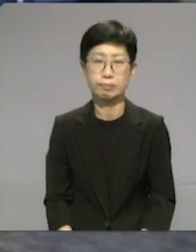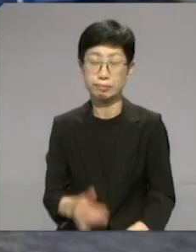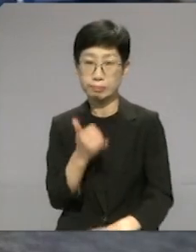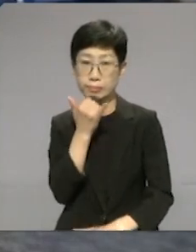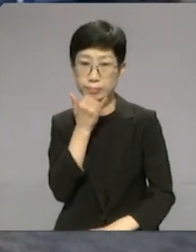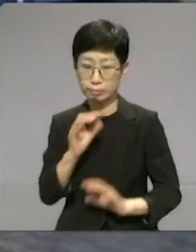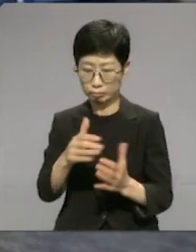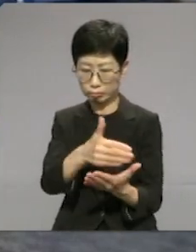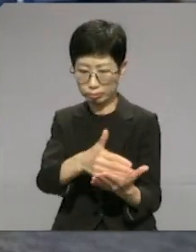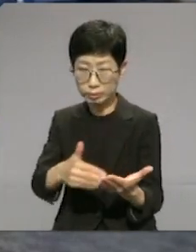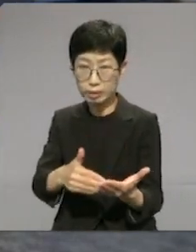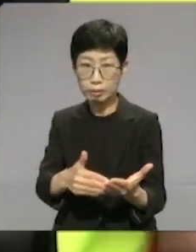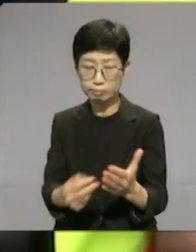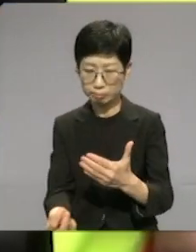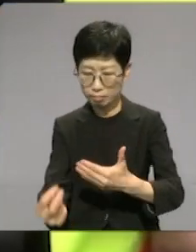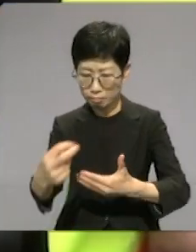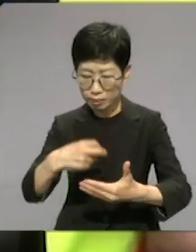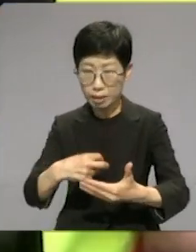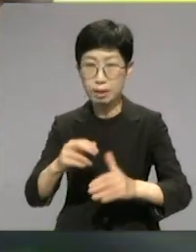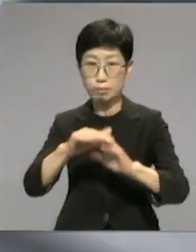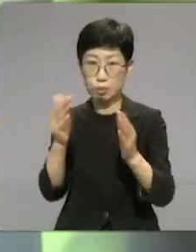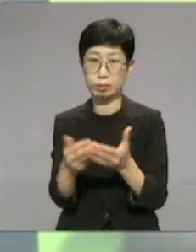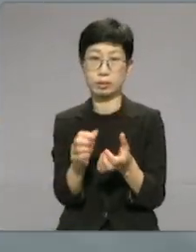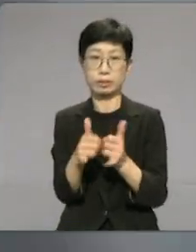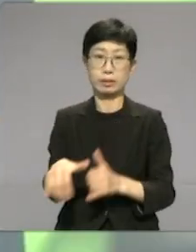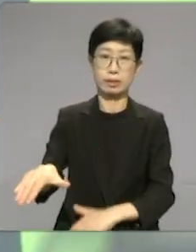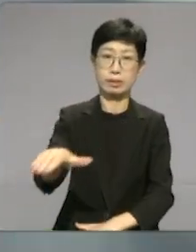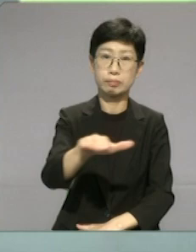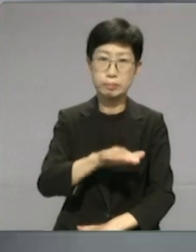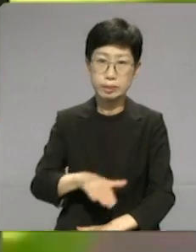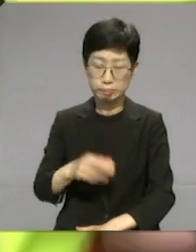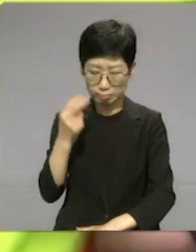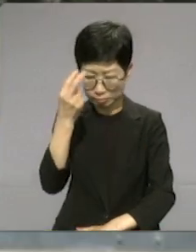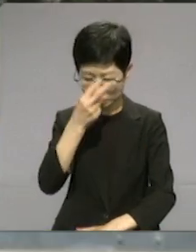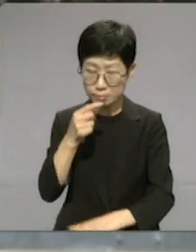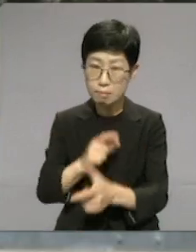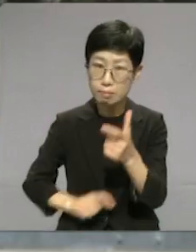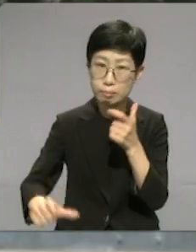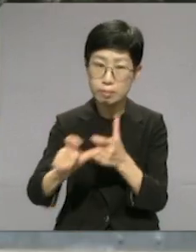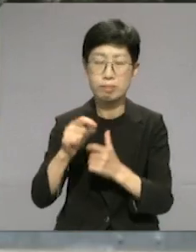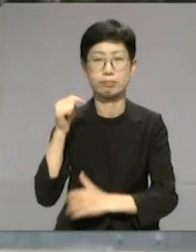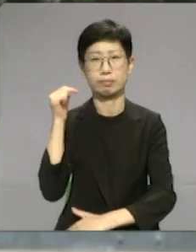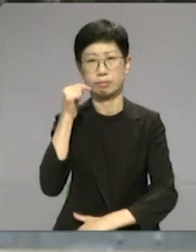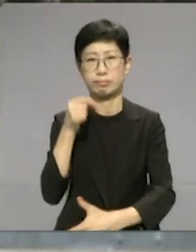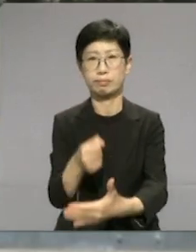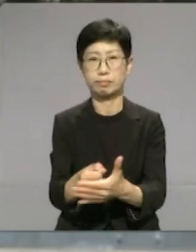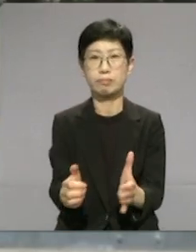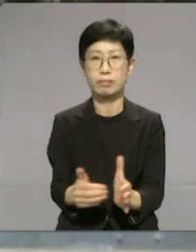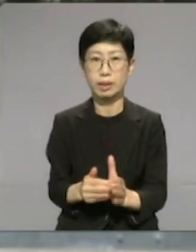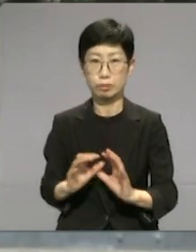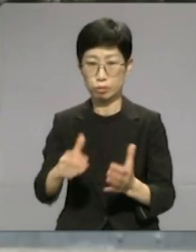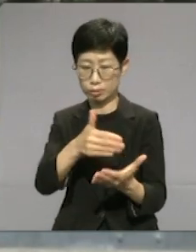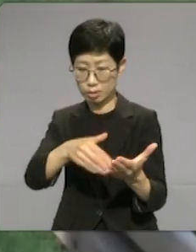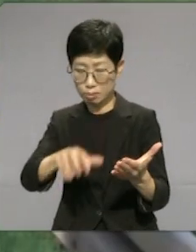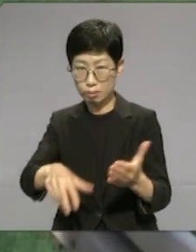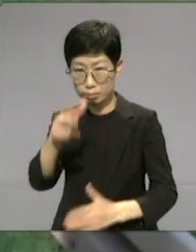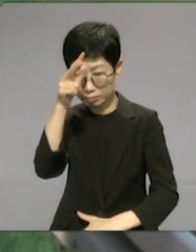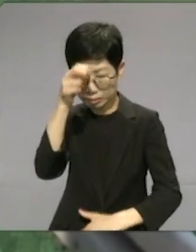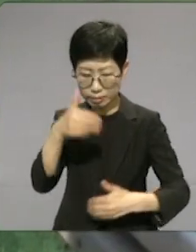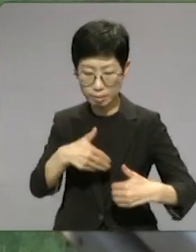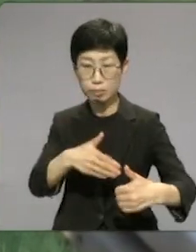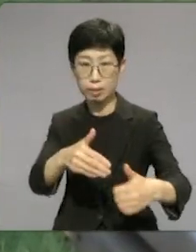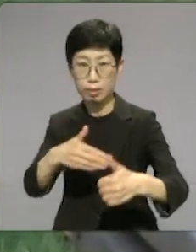독일이 국경을 통해 육로로 들어오는 모든 입국자들에 대해 검문을 강화하기로 했습니다. 국경엔 경찰들이